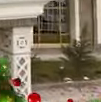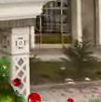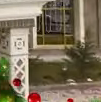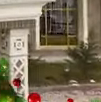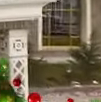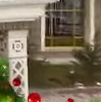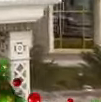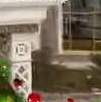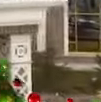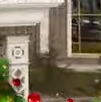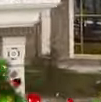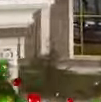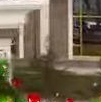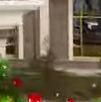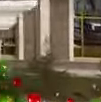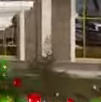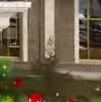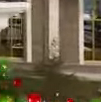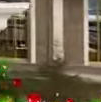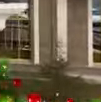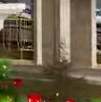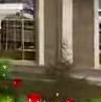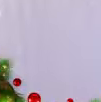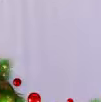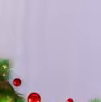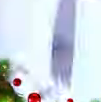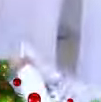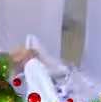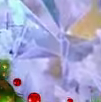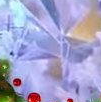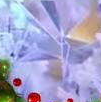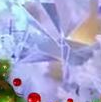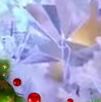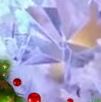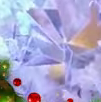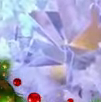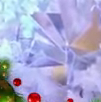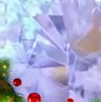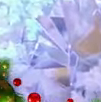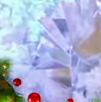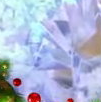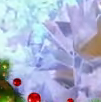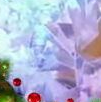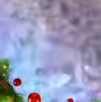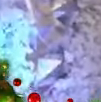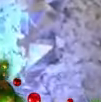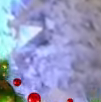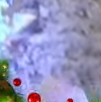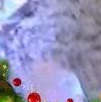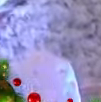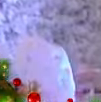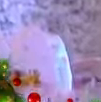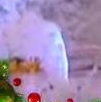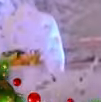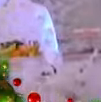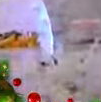Қымбатты Қызылорданың тұрғындары мен қонақтары, жаңа жылды қарсы алу кетіп бара жатқан жылдың басты оқиғасы. Балрум банкет залы желтоқсанның